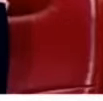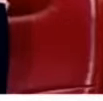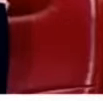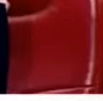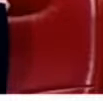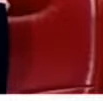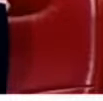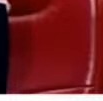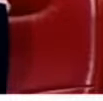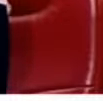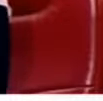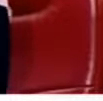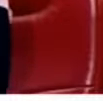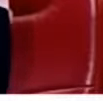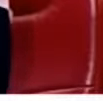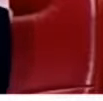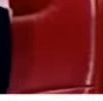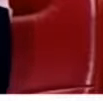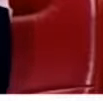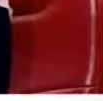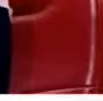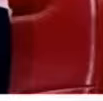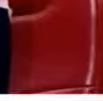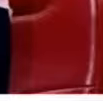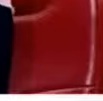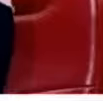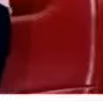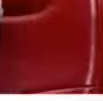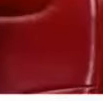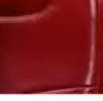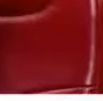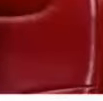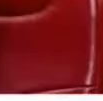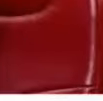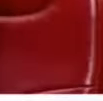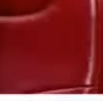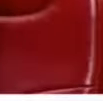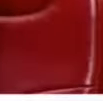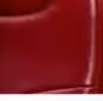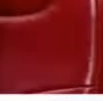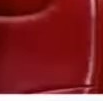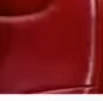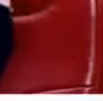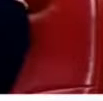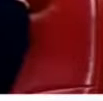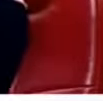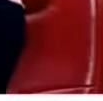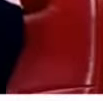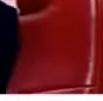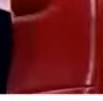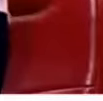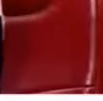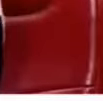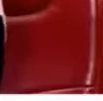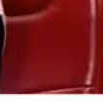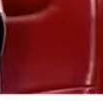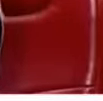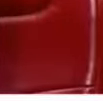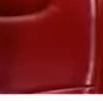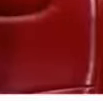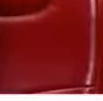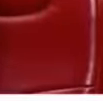Spika, nianze kwa kutanguliza ya kwamba gumzo linaloendelea hivi sasa ni kana